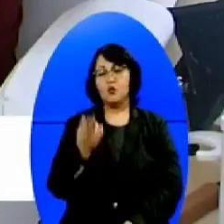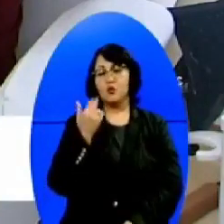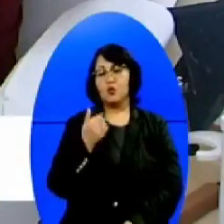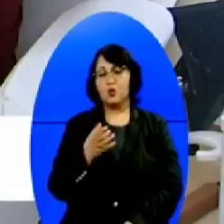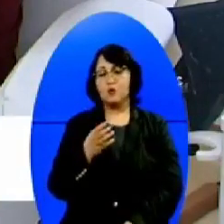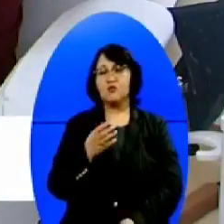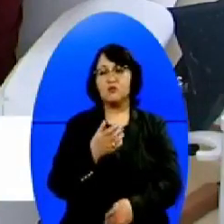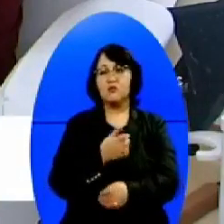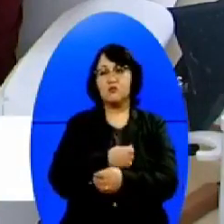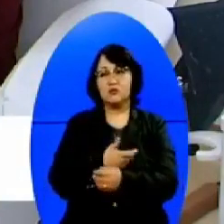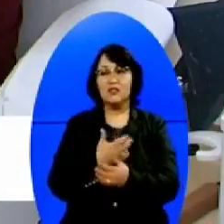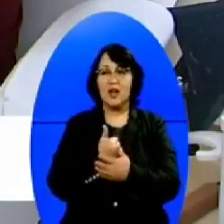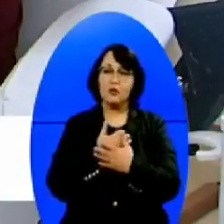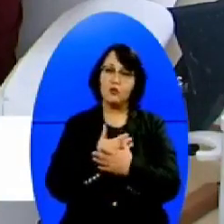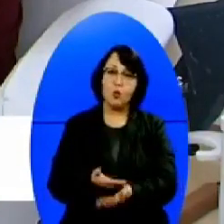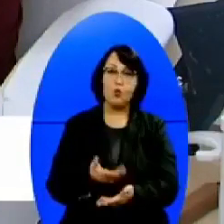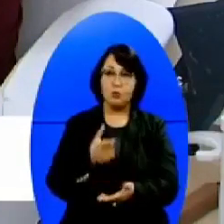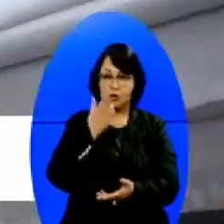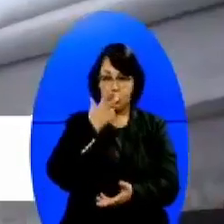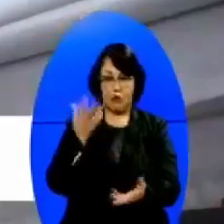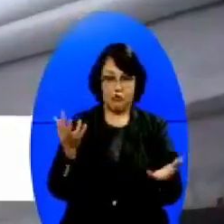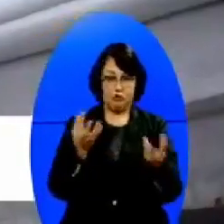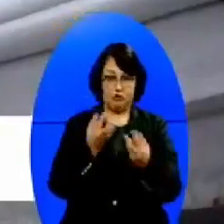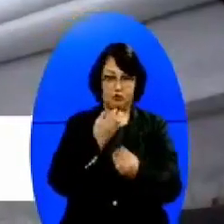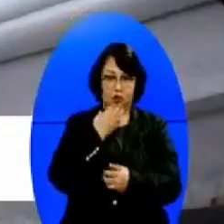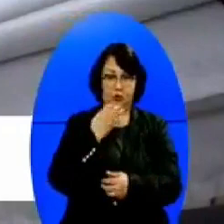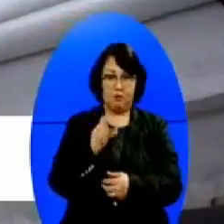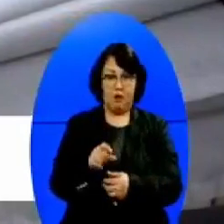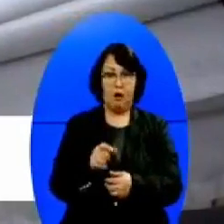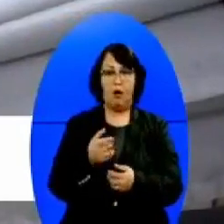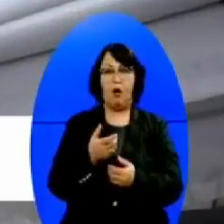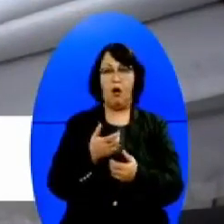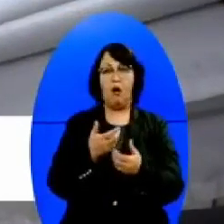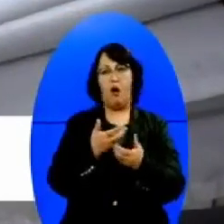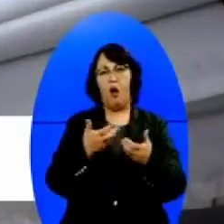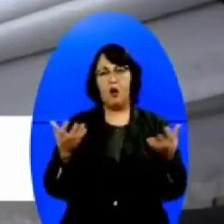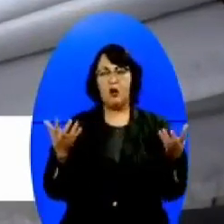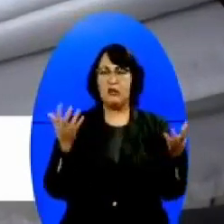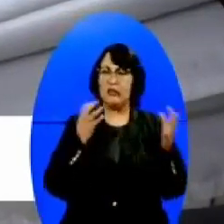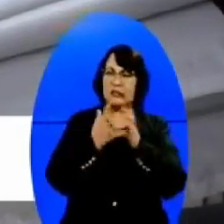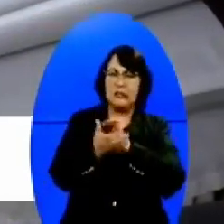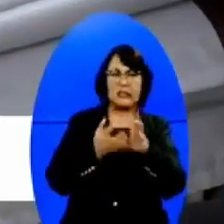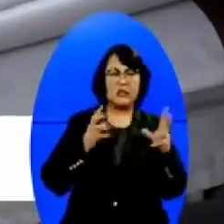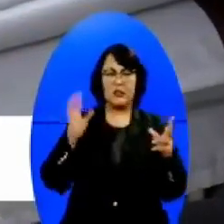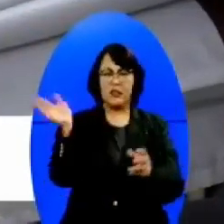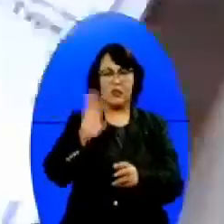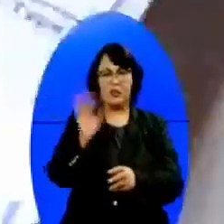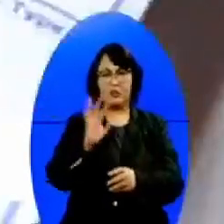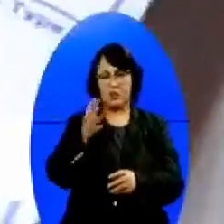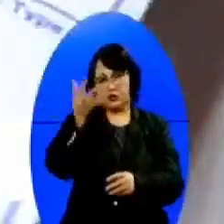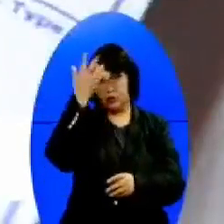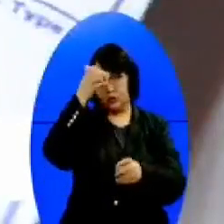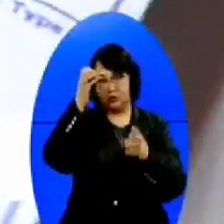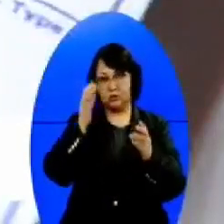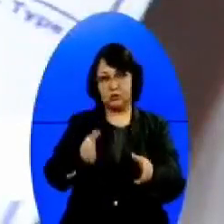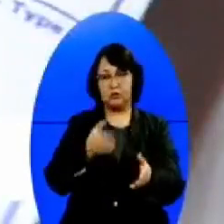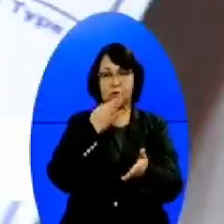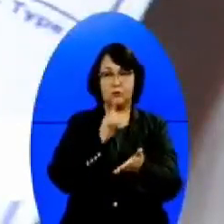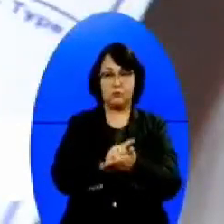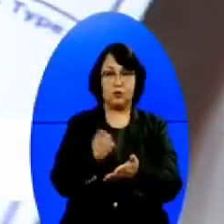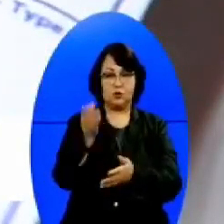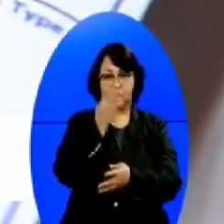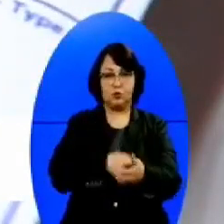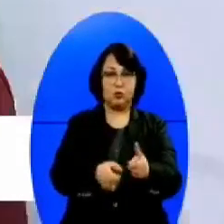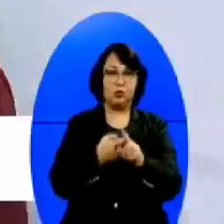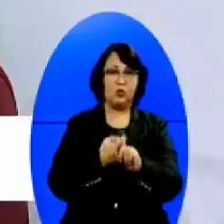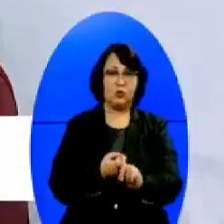сайн дураараа цусаа өгөх иргэд баг байгааг эмч нар хэлж байна. Энэ нь олон нийтийн газруудад хүмүүсийг шаардлагагүй бол зорчихгүй байхыг сануулсан захирамжтай шууд холбоотой